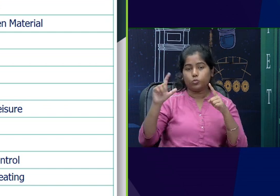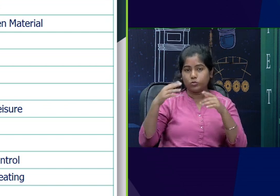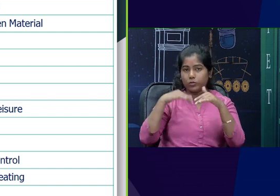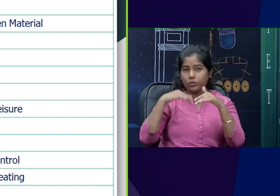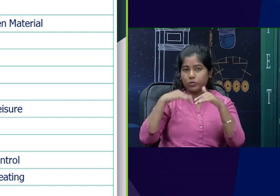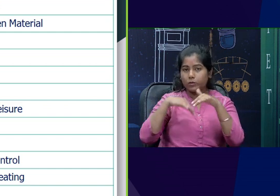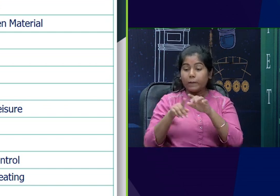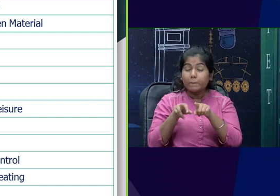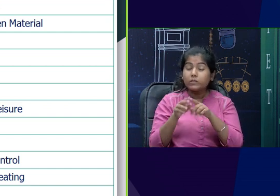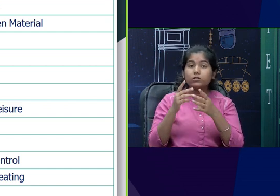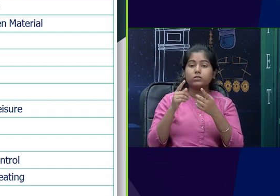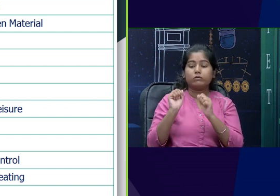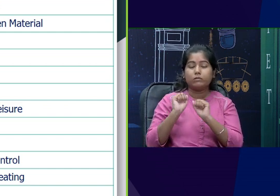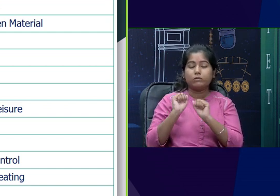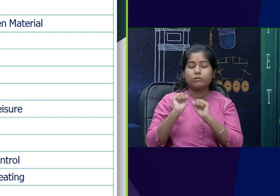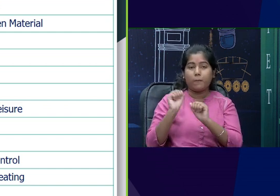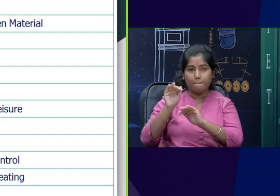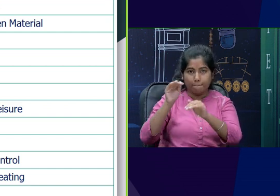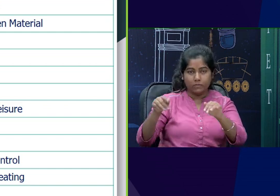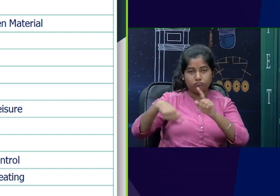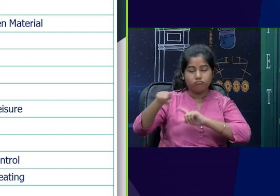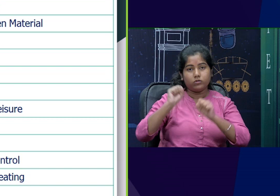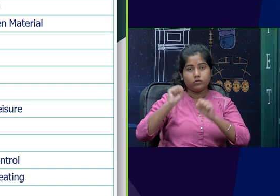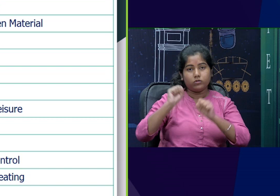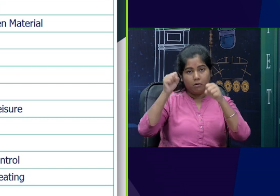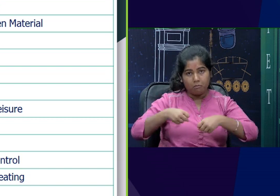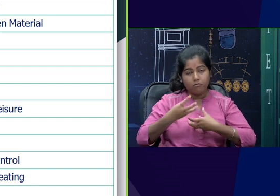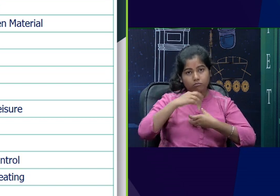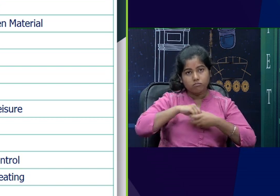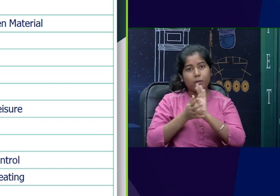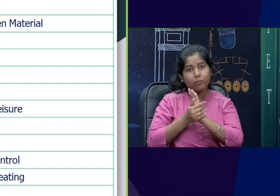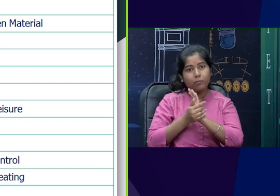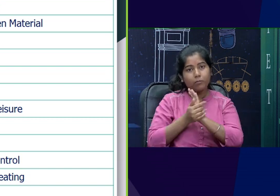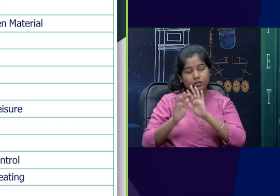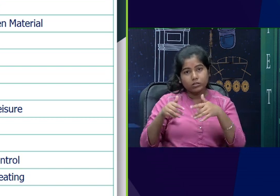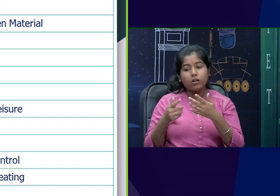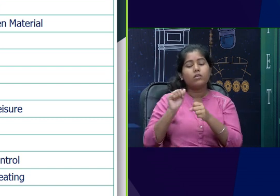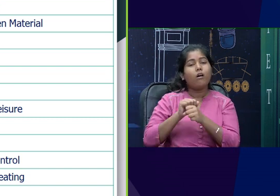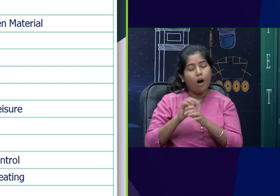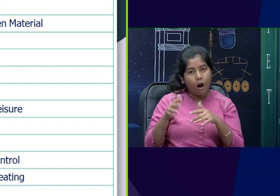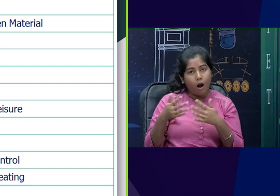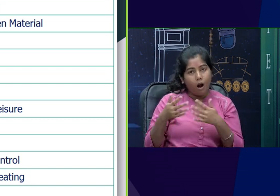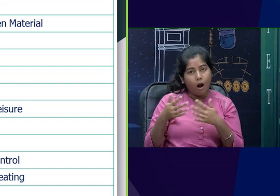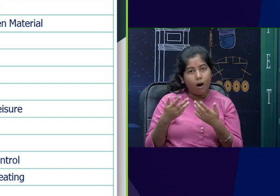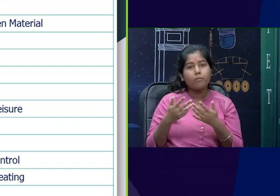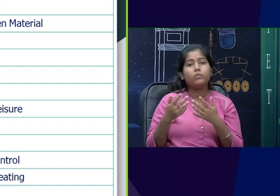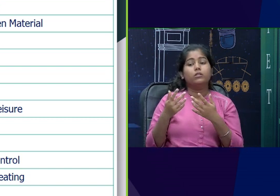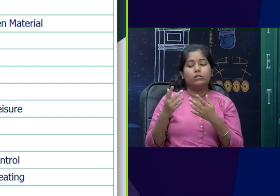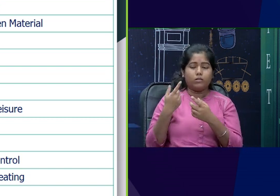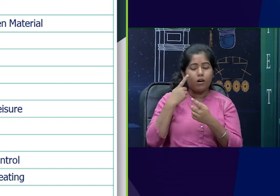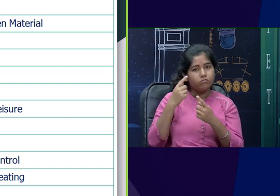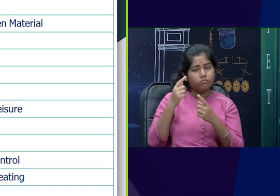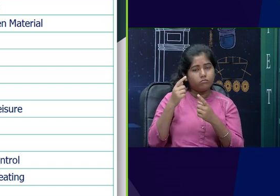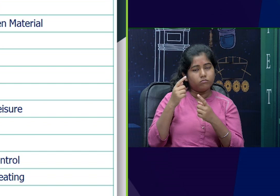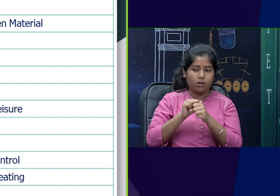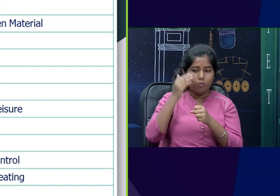एबिलिटी, इन्वायरमेंट और जो हमारा टास्क है, बच्चे से क्या टास्क हमें कराना है, और उसके आधार पर हमें टूल का सिलेक्शन करना है,